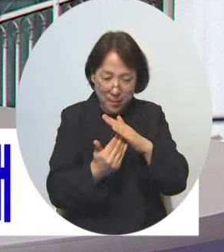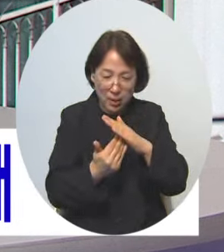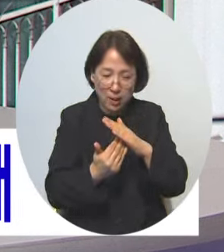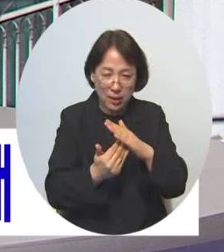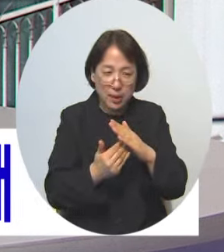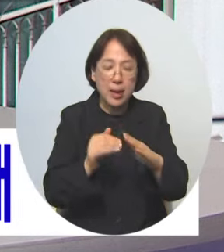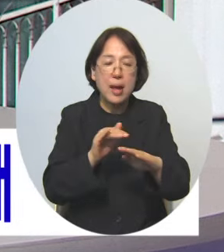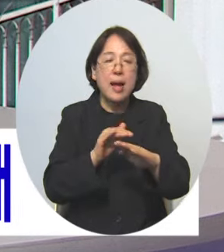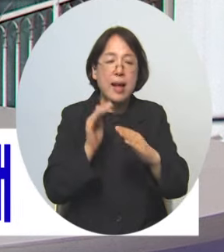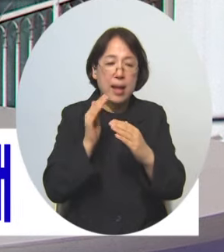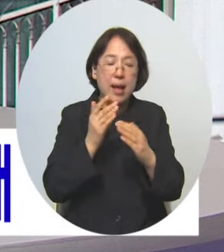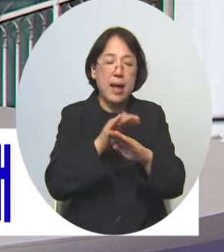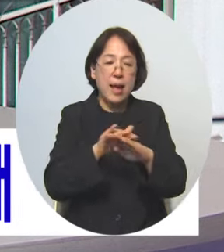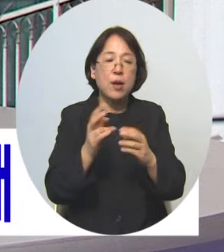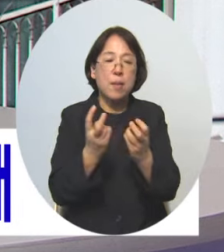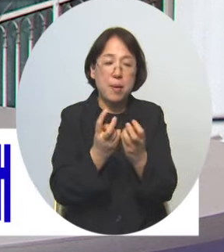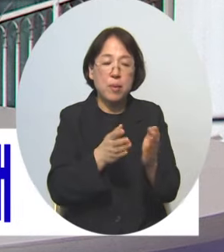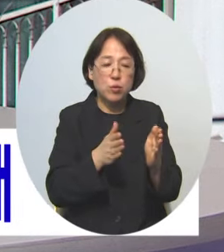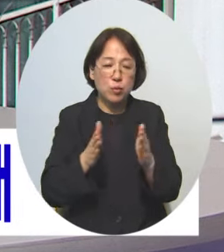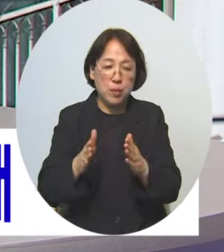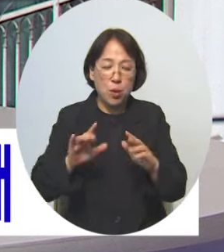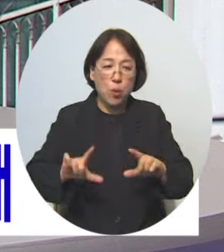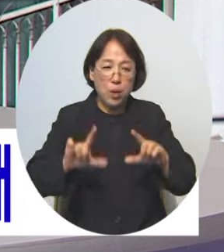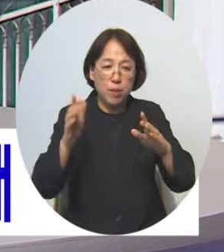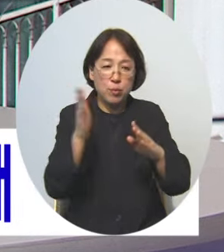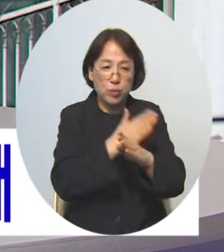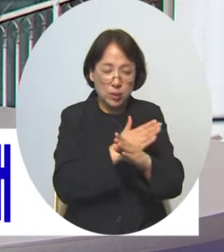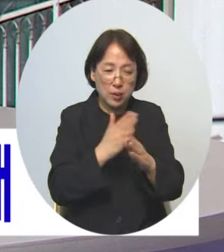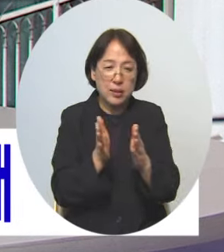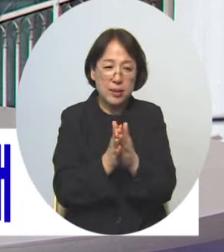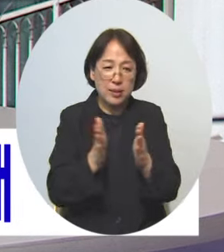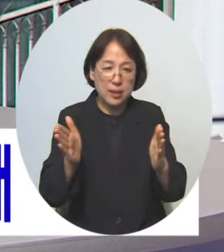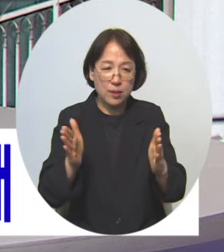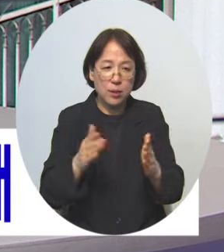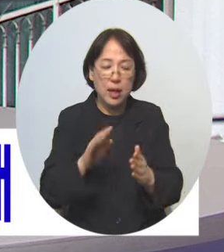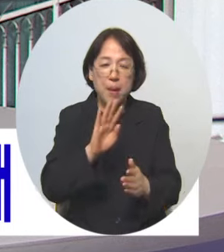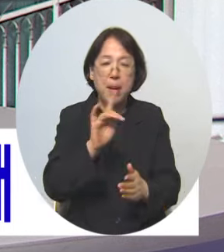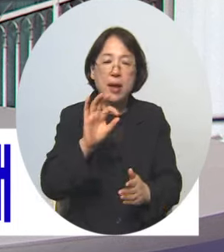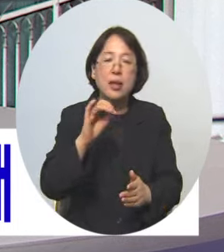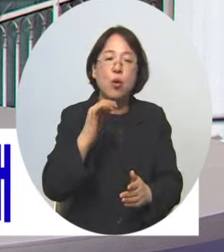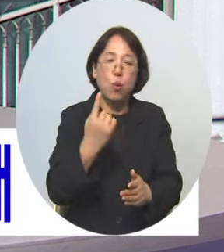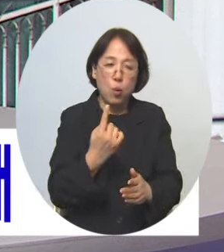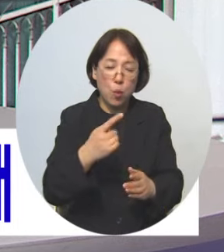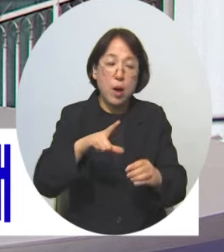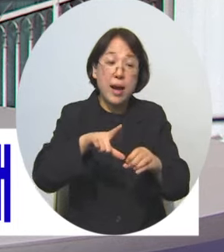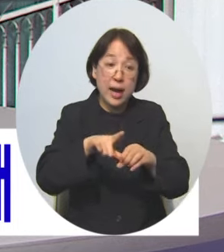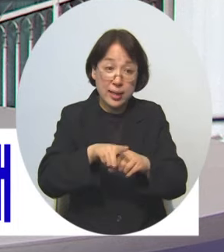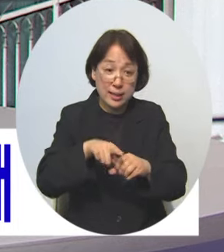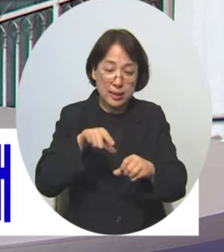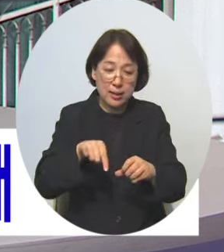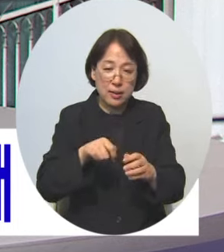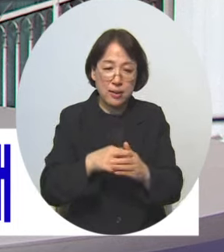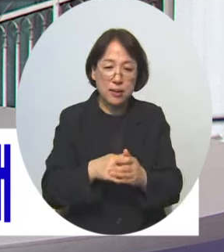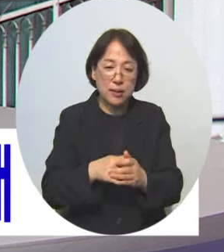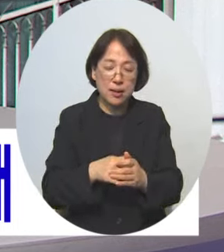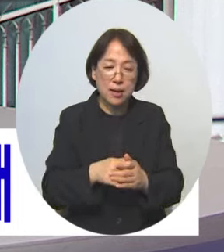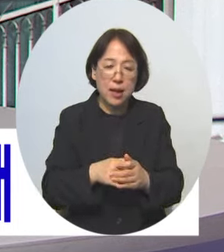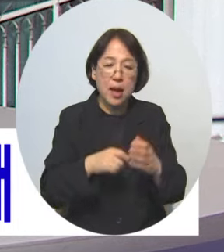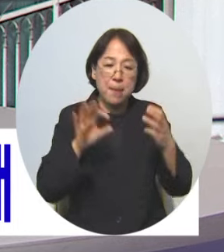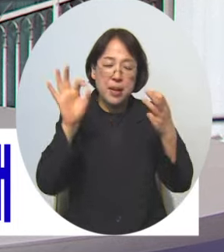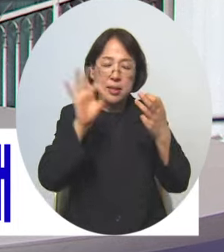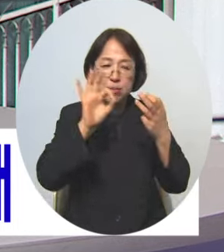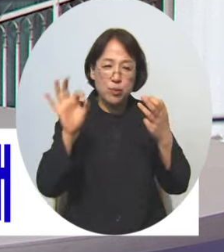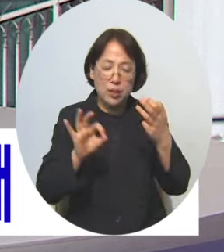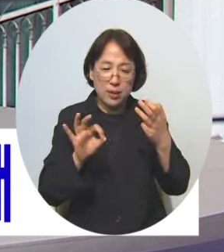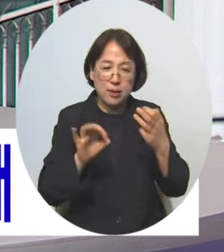마련했습니다. 또한 올해부터 시행된 바이오가스법을 계기로 2050년까지 유기성 폐자원의 80%를